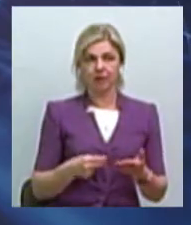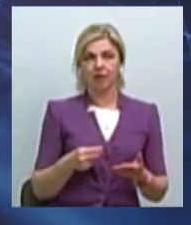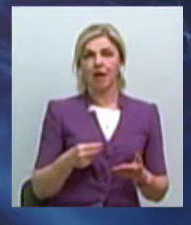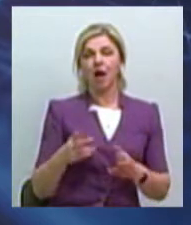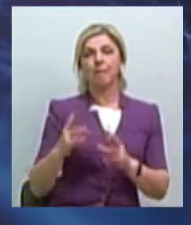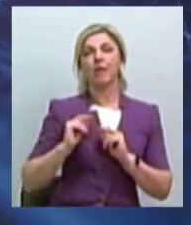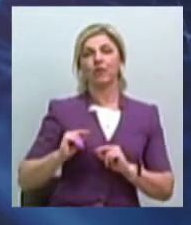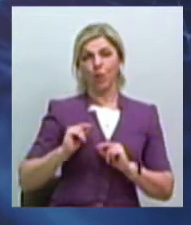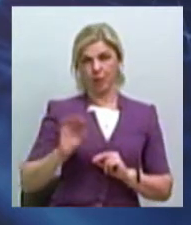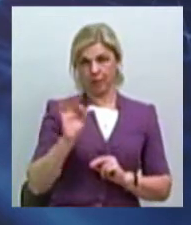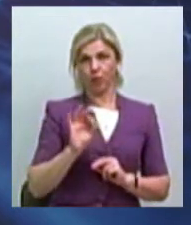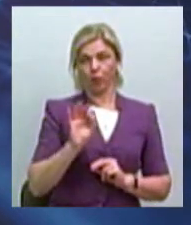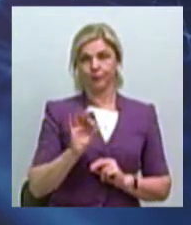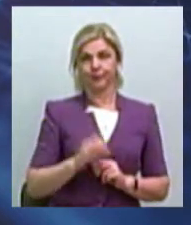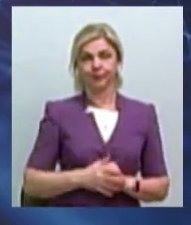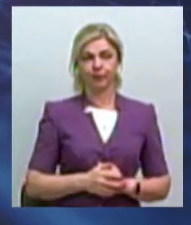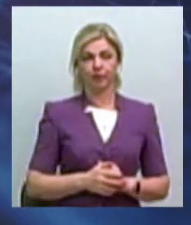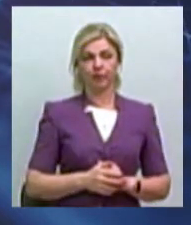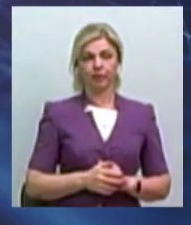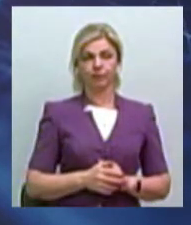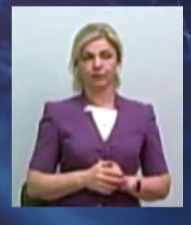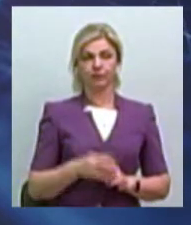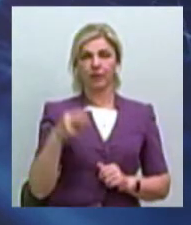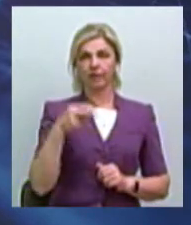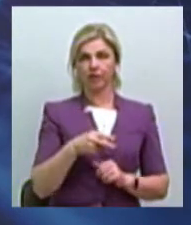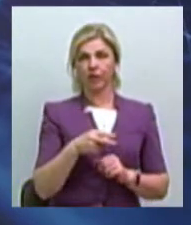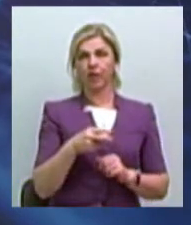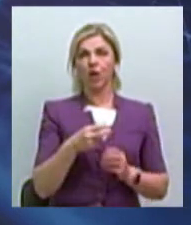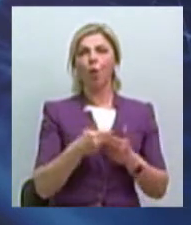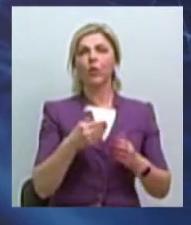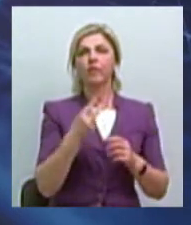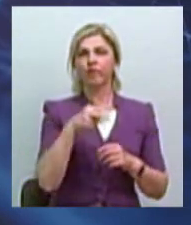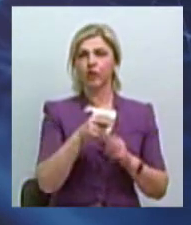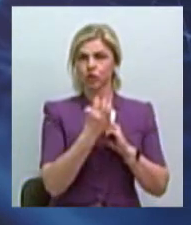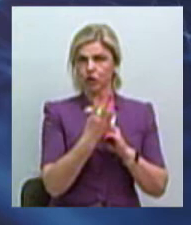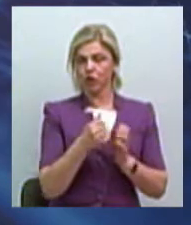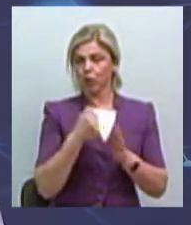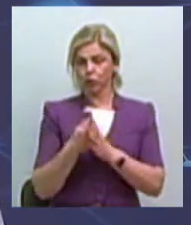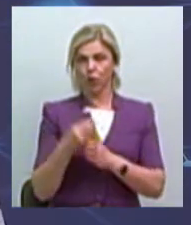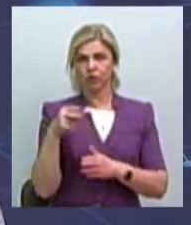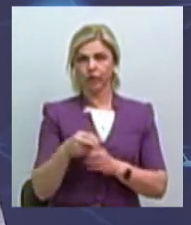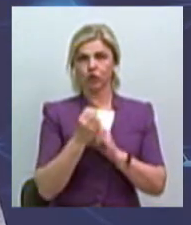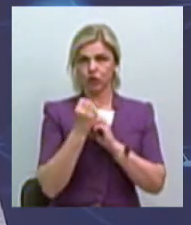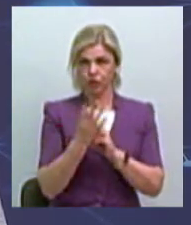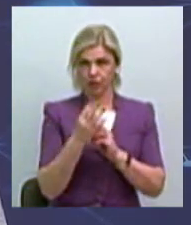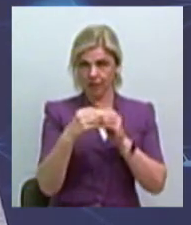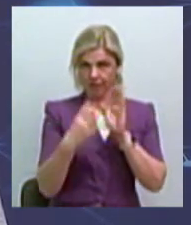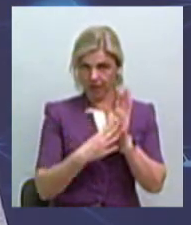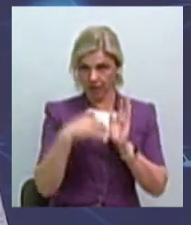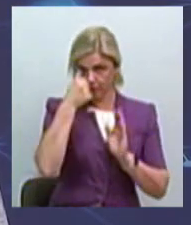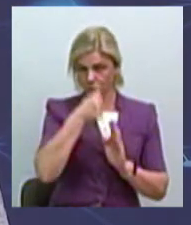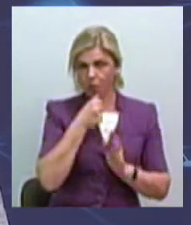міжмуніципальне співробітництво від 2014 року і до 2019, це якраз припадає